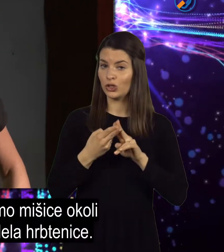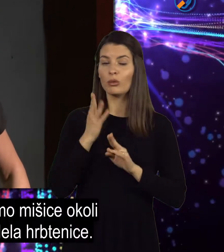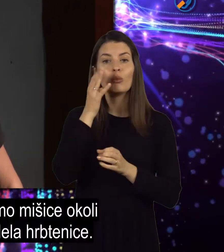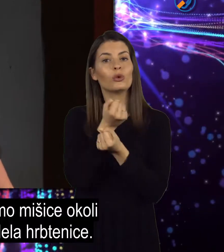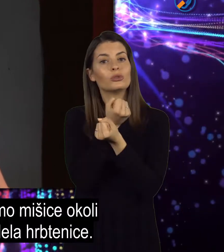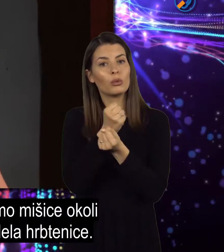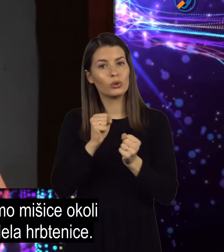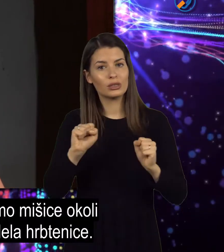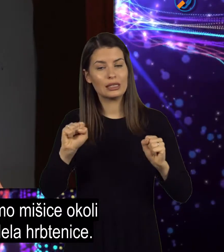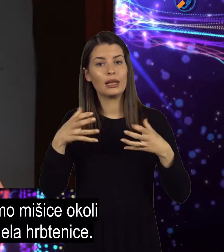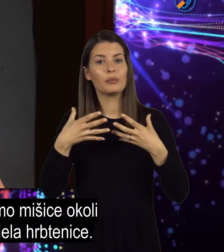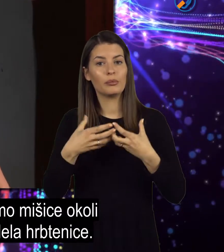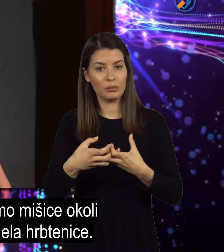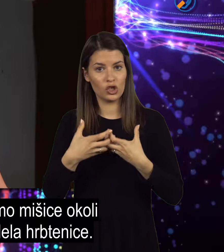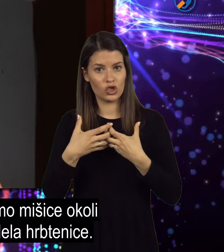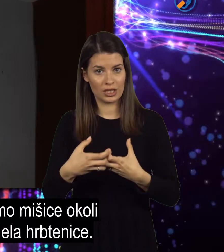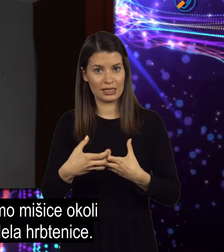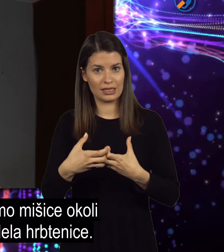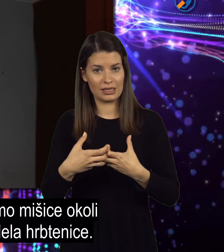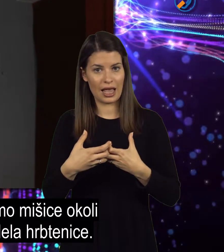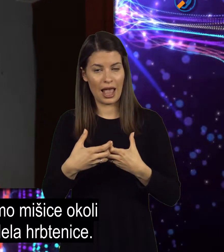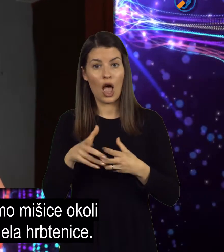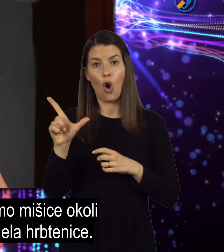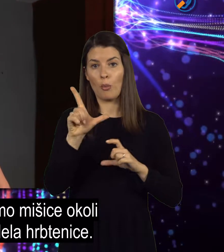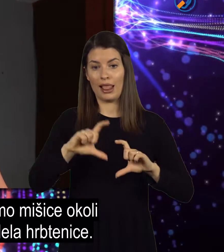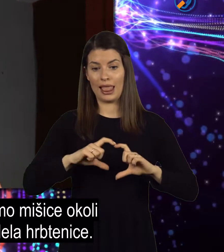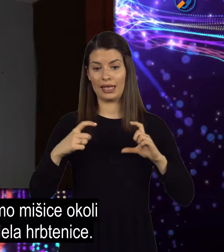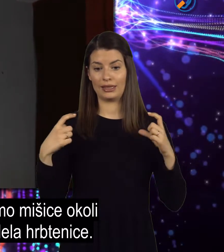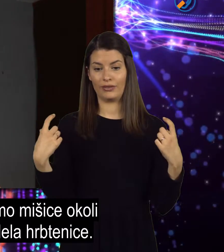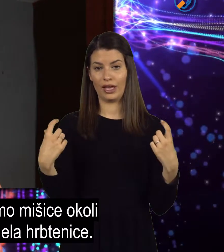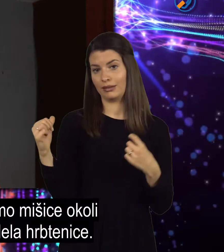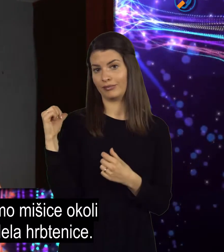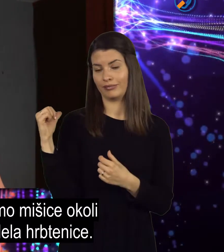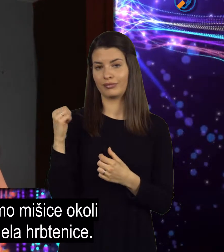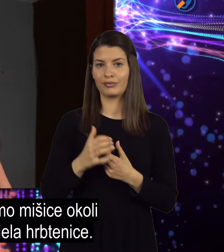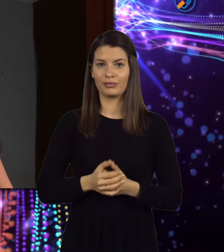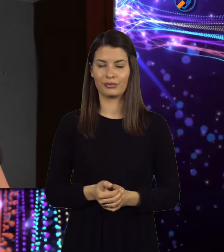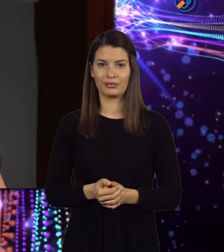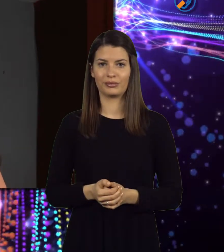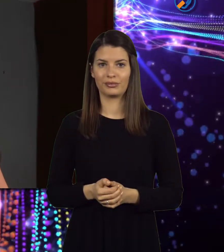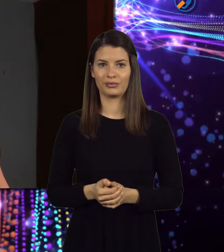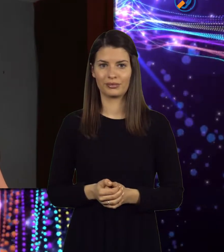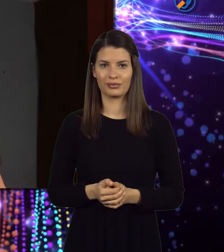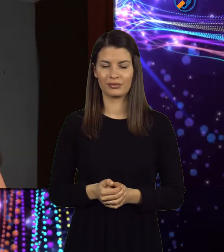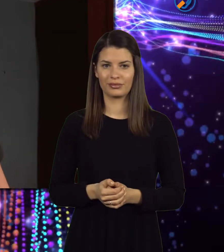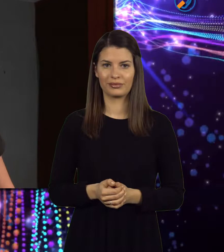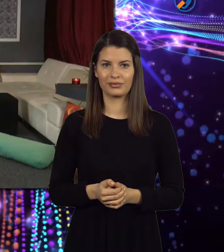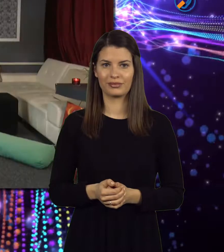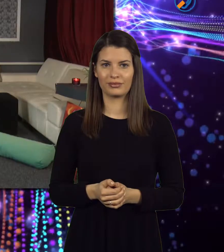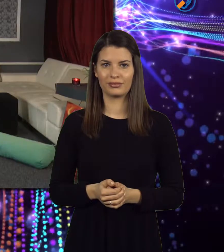Na ta način sproščamo mišice okrog našega ledvenega dela hrbtenice.